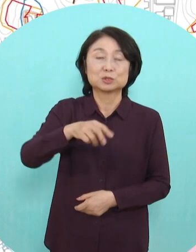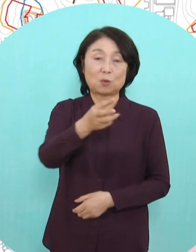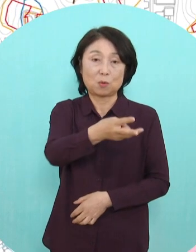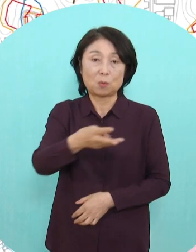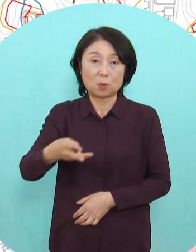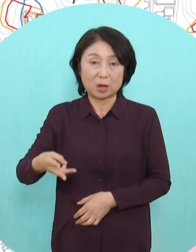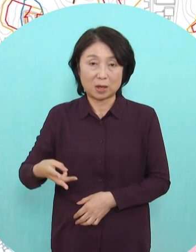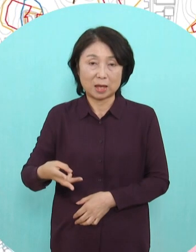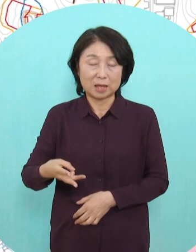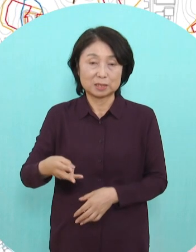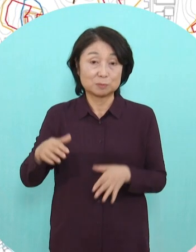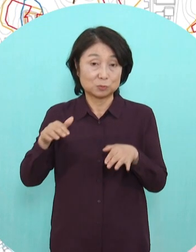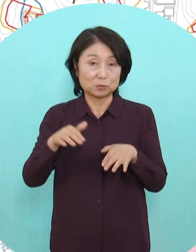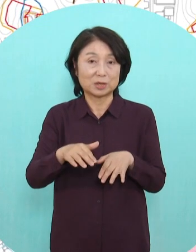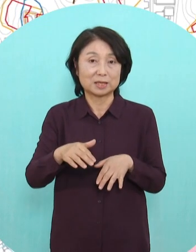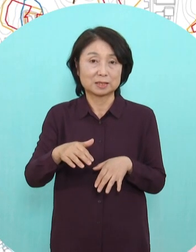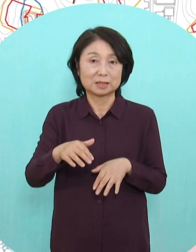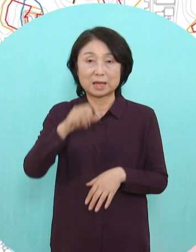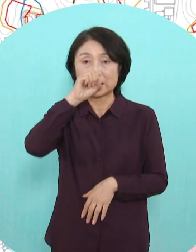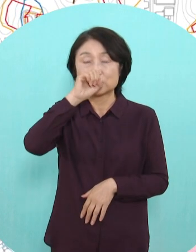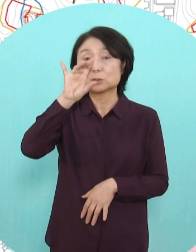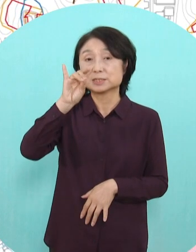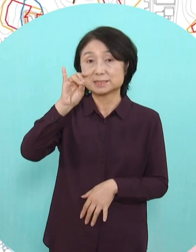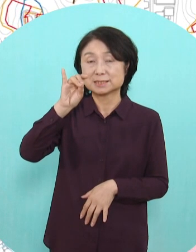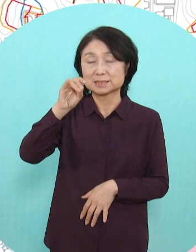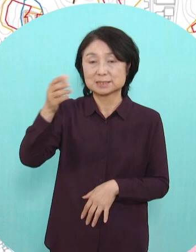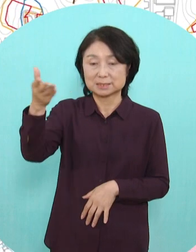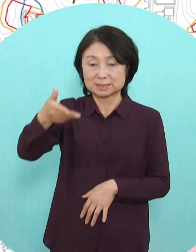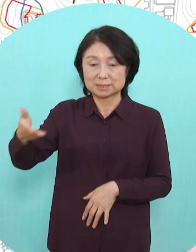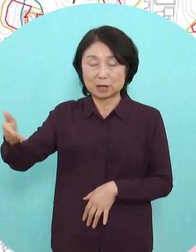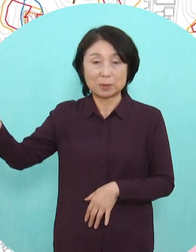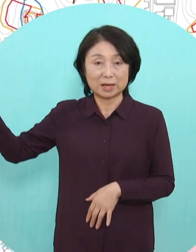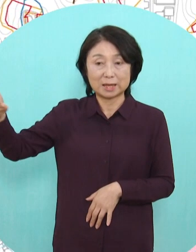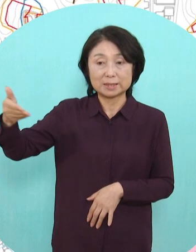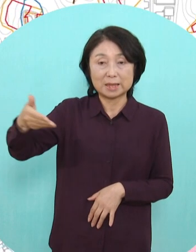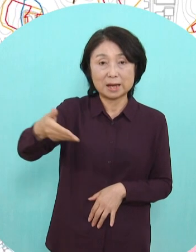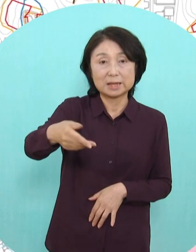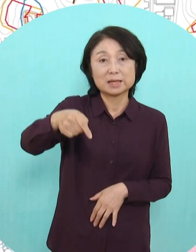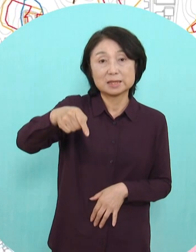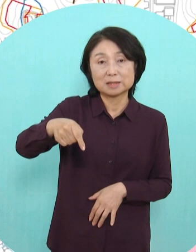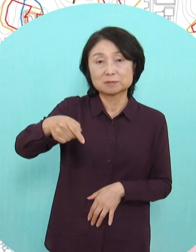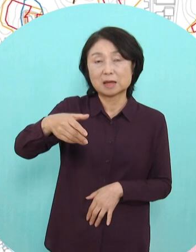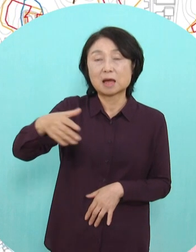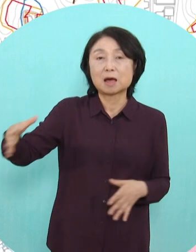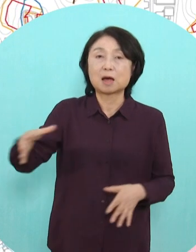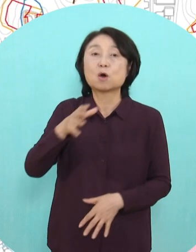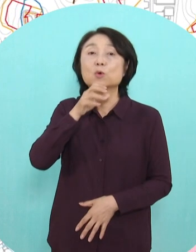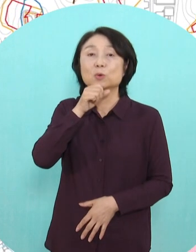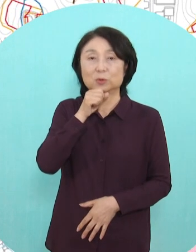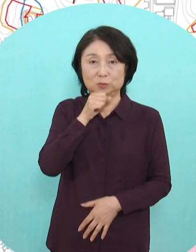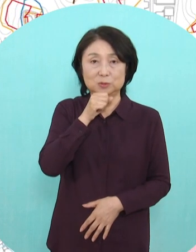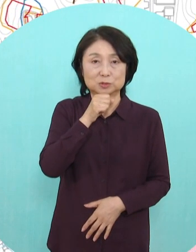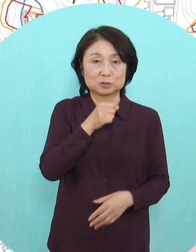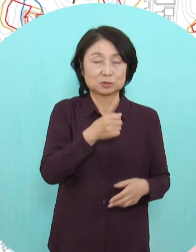川に向かってですね、支流の吉木川が流れているところが大戸市地域、うん、 はい、